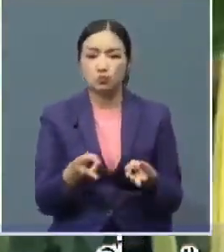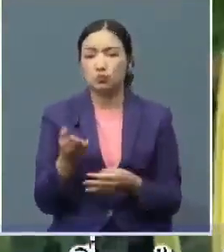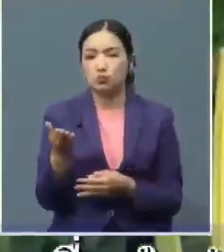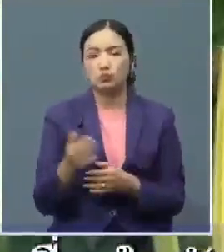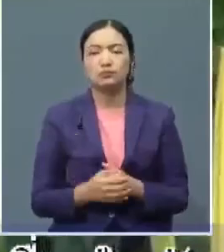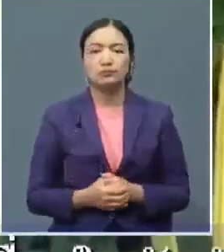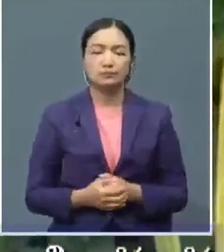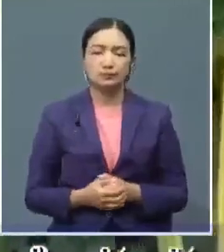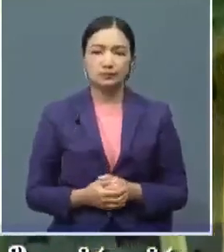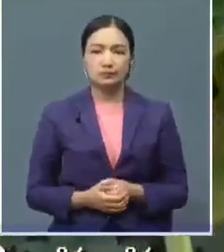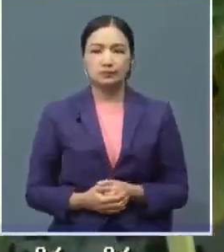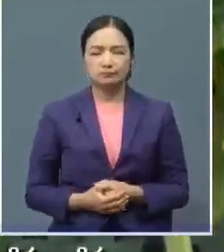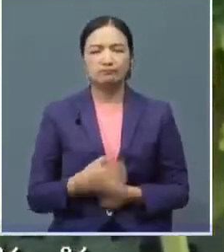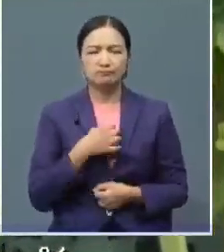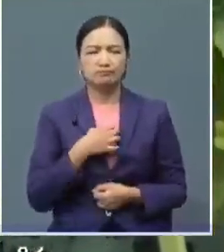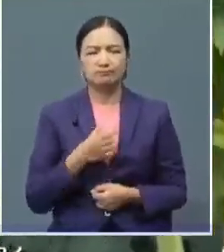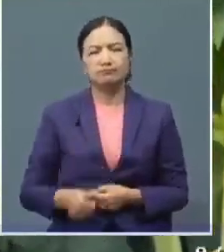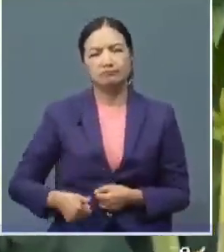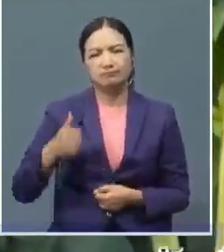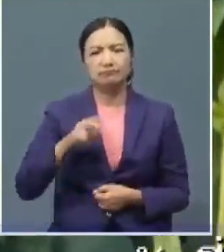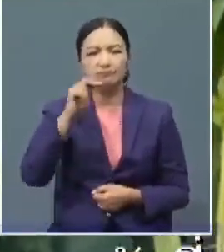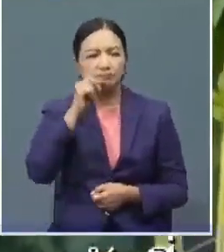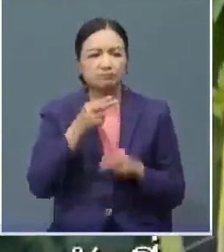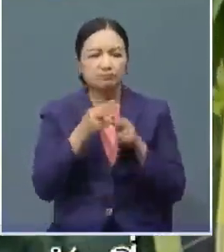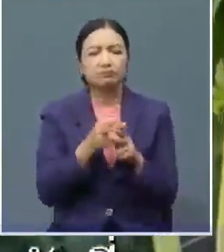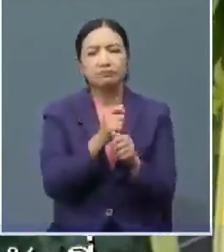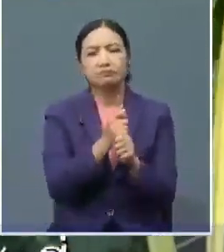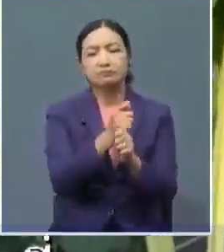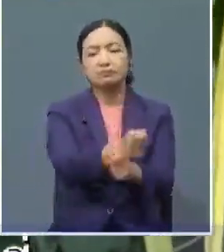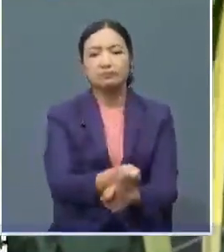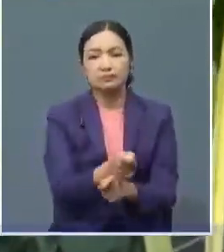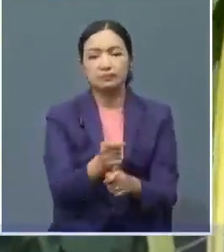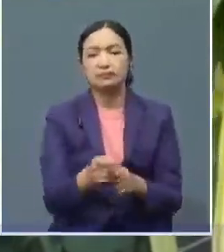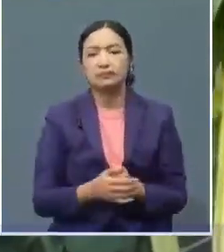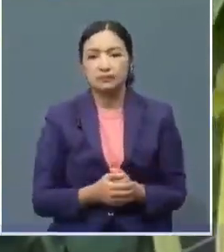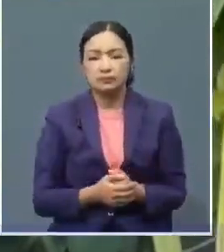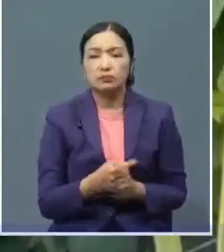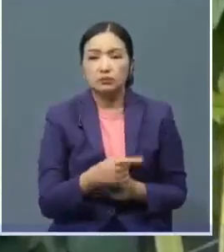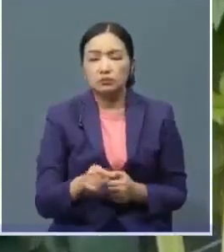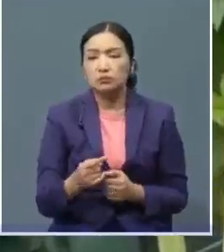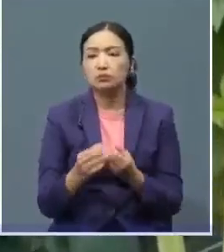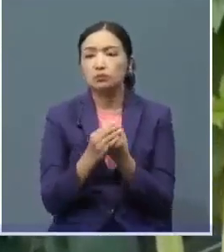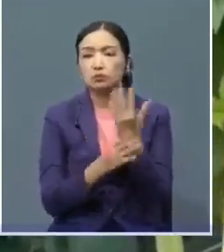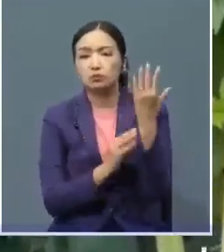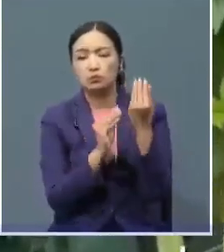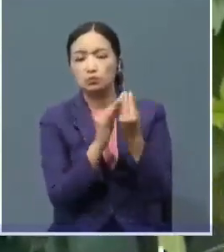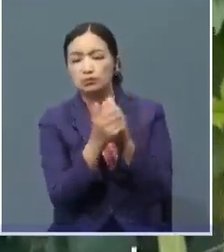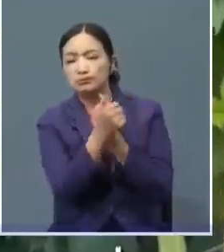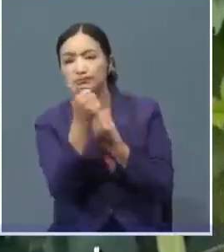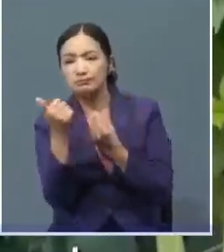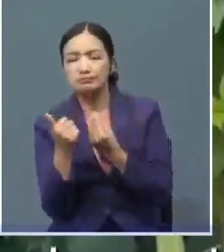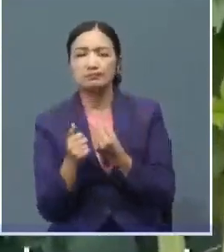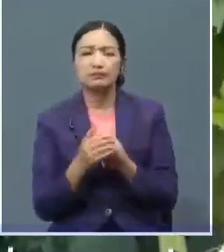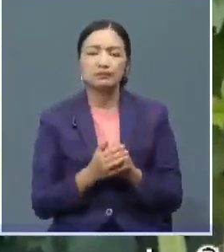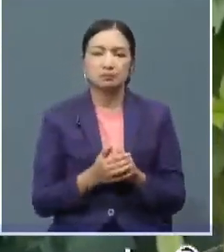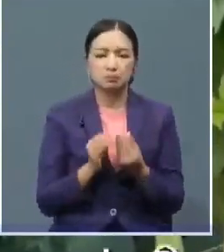เกษตรกรในพื้นที่อนะครับที่เขาอยากจะได้แบบนี้จากนั้นเนี่ยก็ลงพื้นที่ไปติดตามแปลงไม้ผลพืชชนิดอื่นๆที่เขา